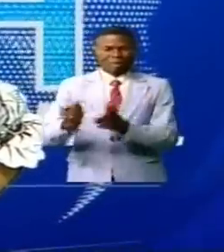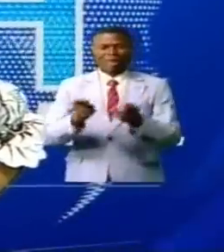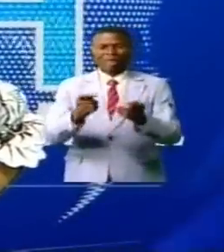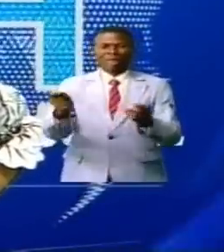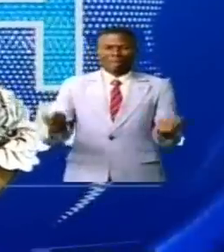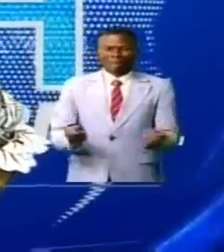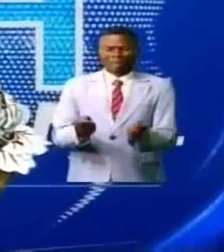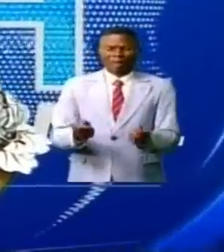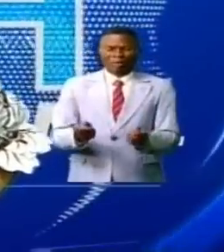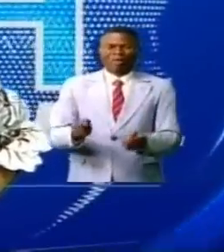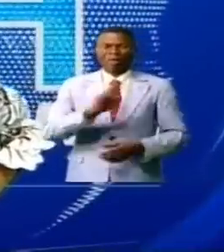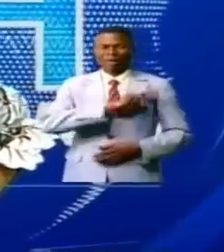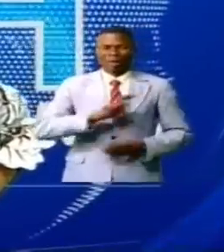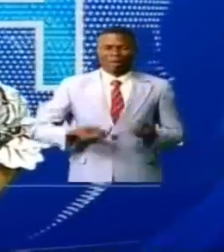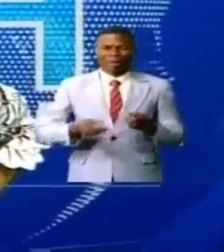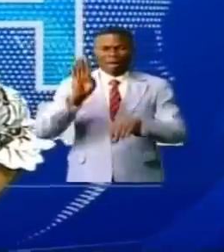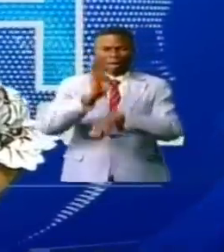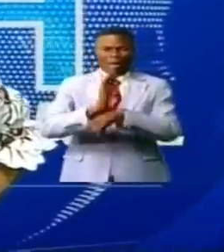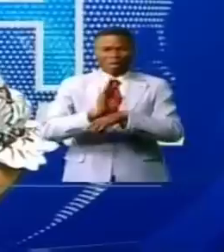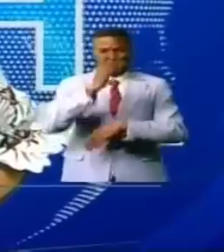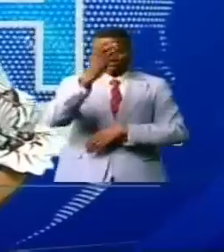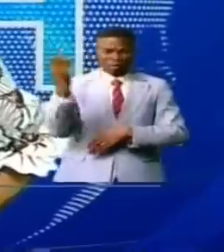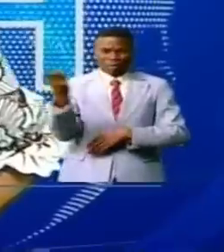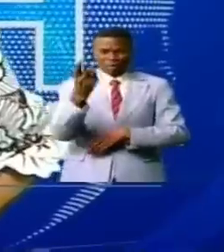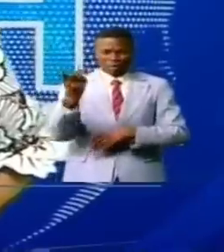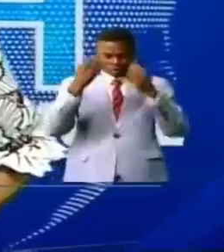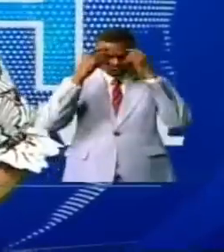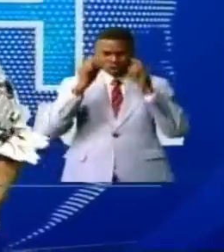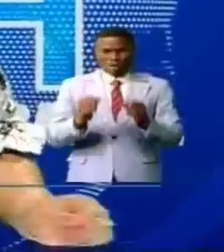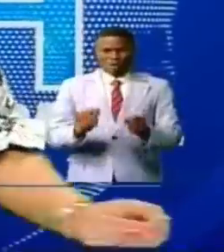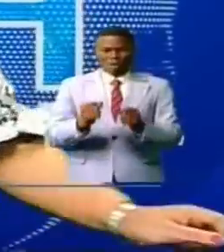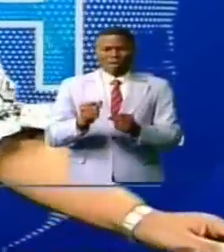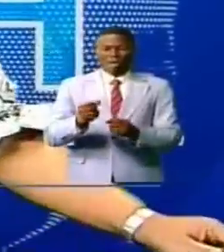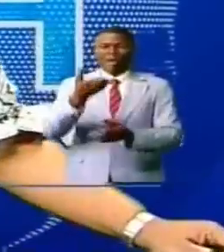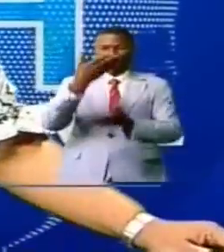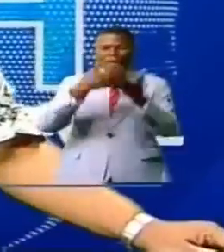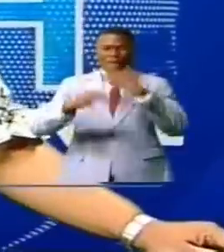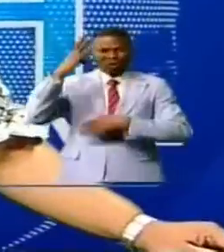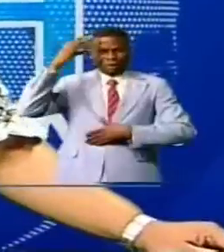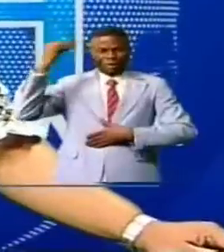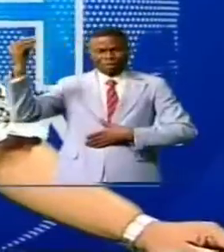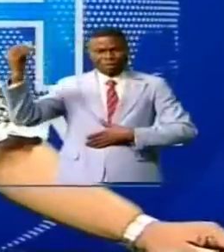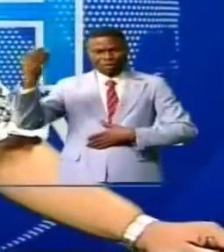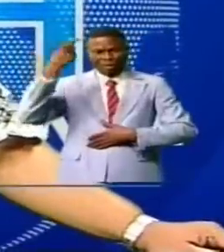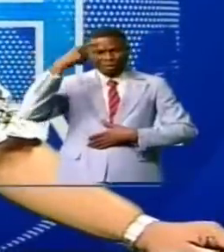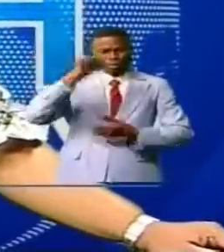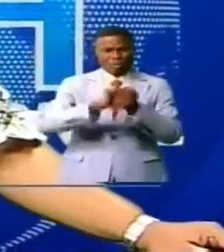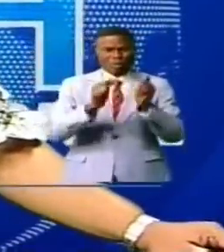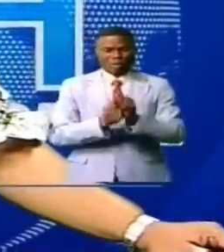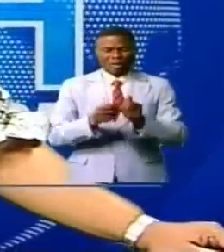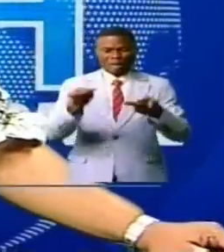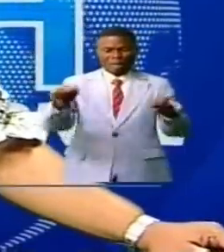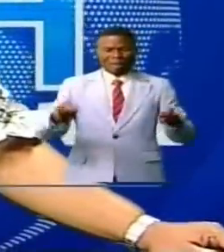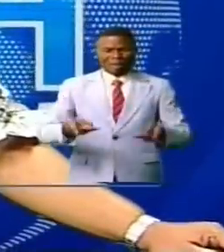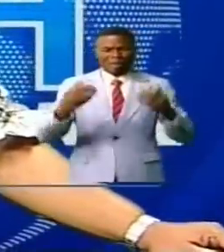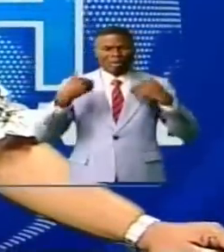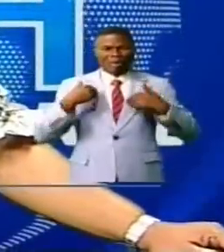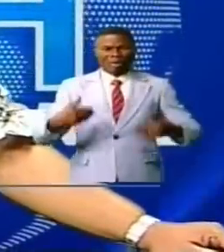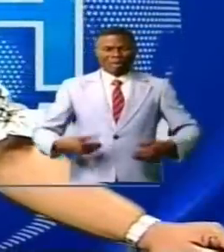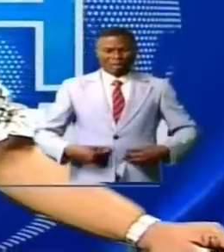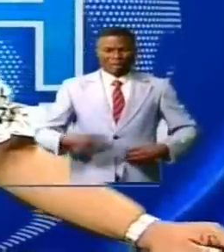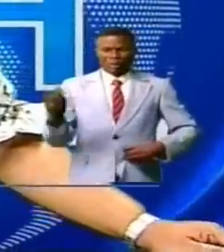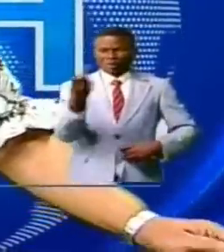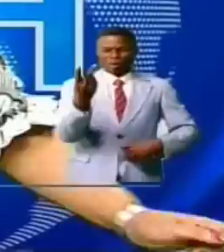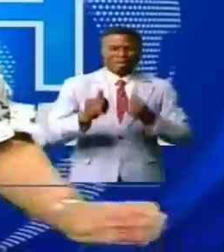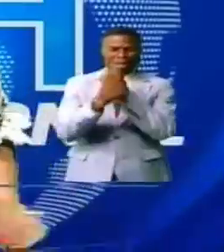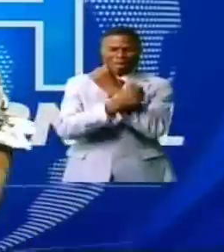territoire de la RDC et du Congo-Brazzaville sont déterminés à échanger leurs expériences sur la gestion de l'espace physique de ces deux